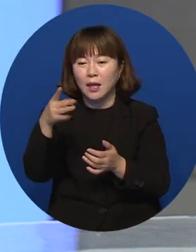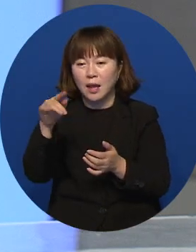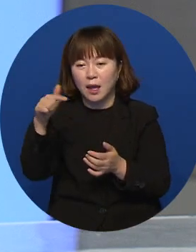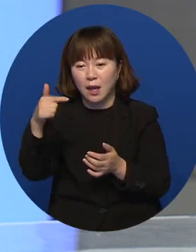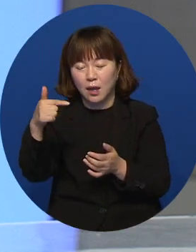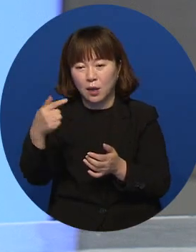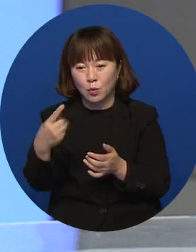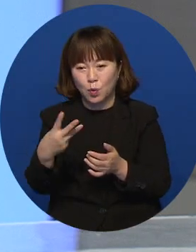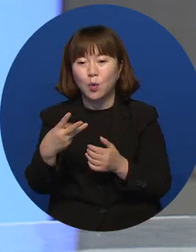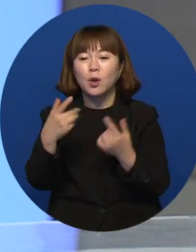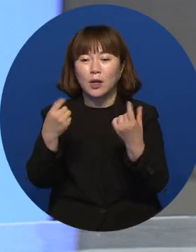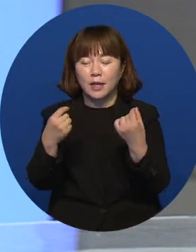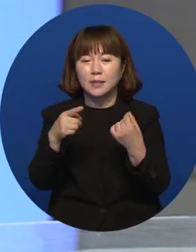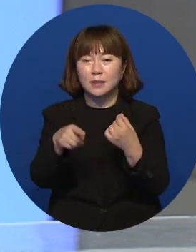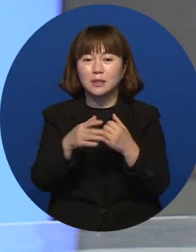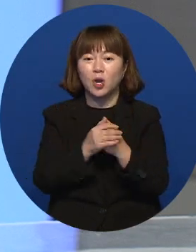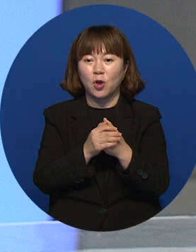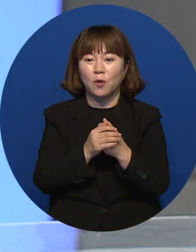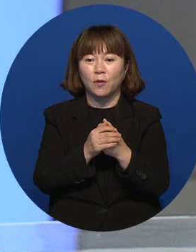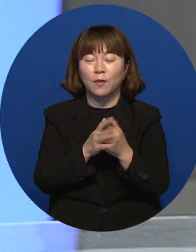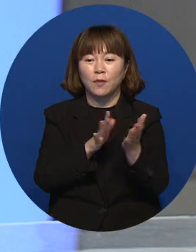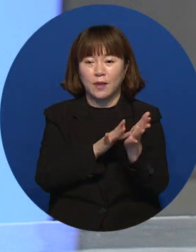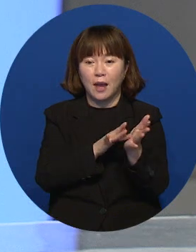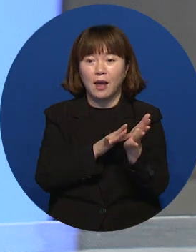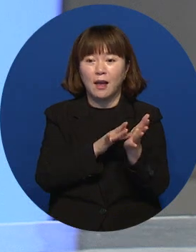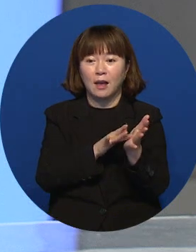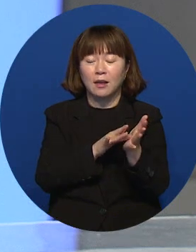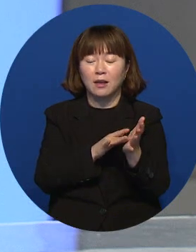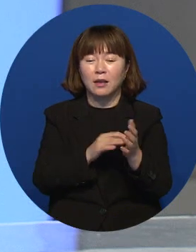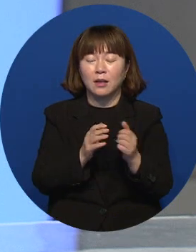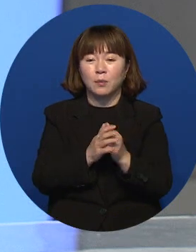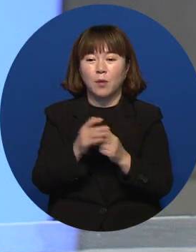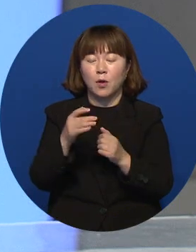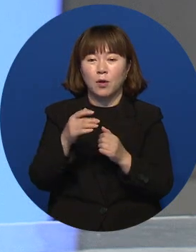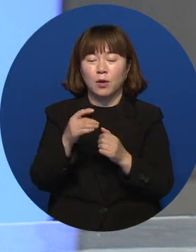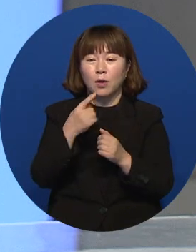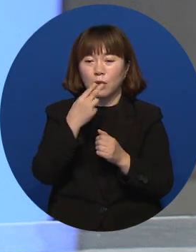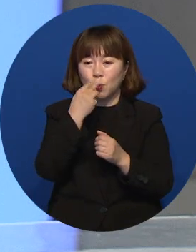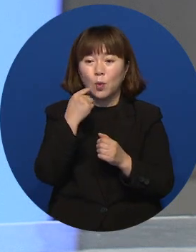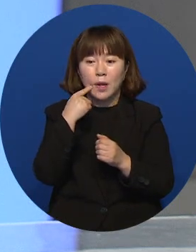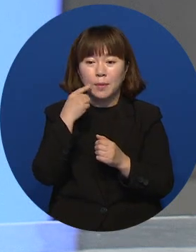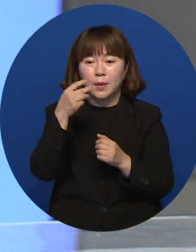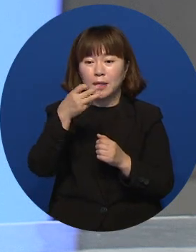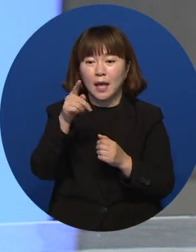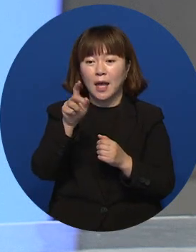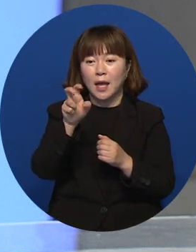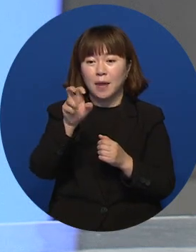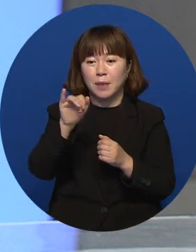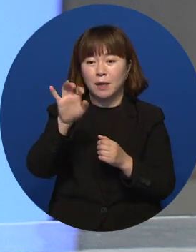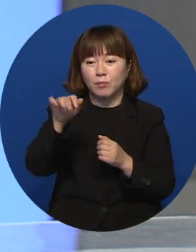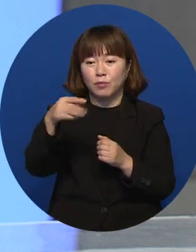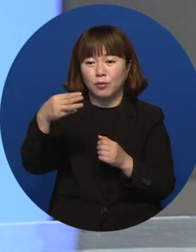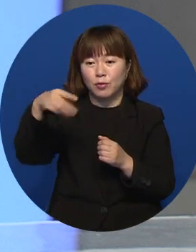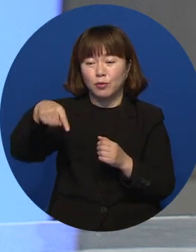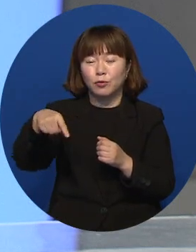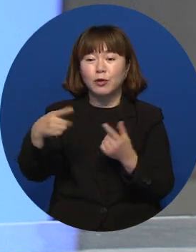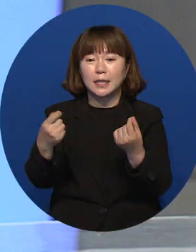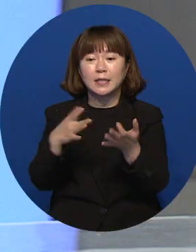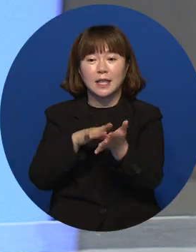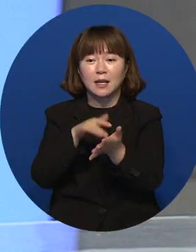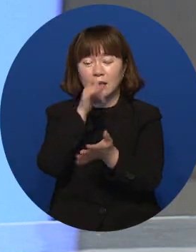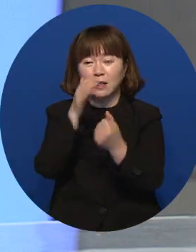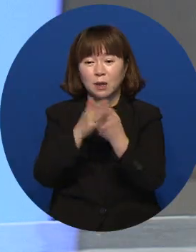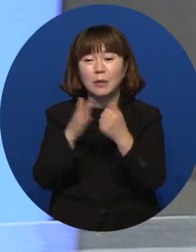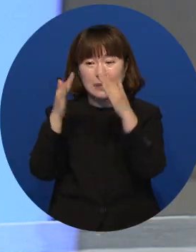북한 같은 경우엔 타미플루 가 있기 때문에 집에서 치료를 받아 뜻이지 않습니까 해서 이런 빠른 치료약 개발에 좀 더 정부가 적극적으로 나서야